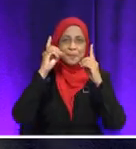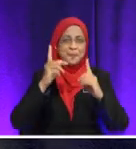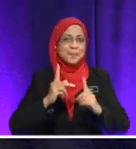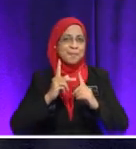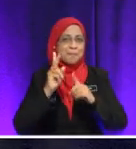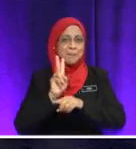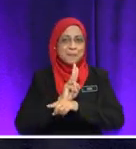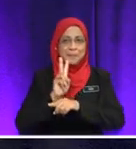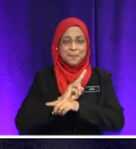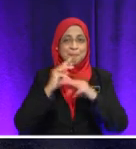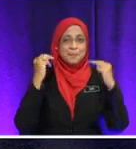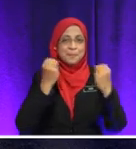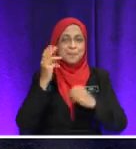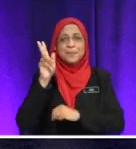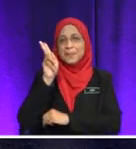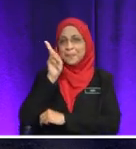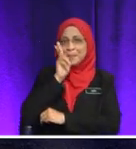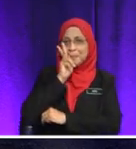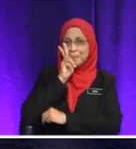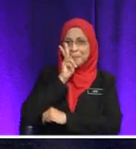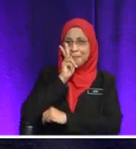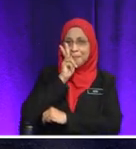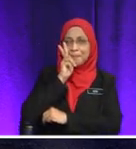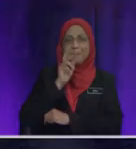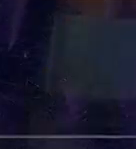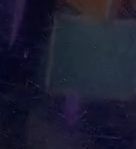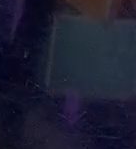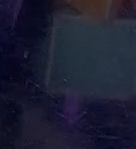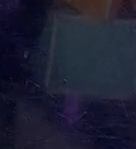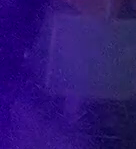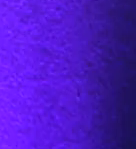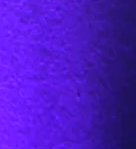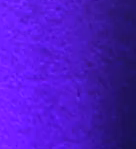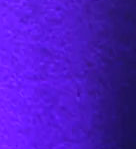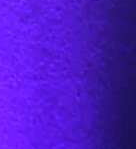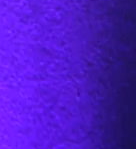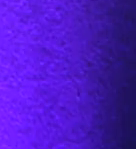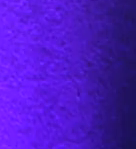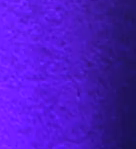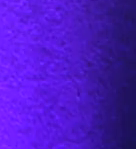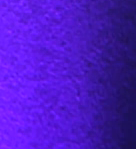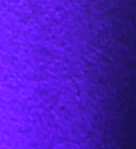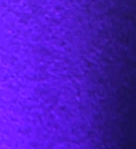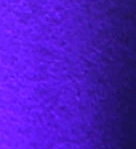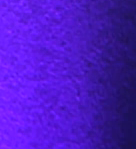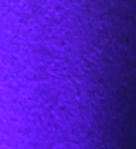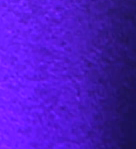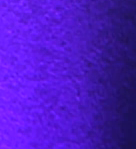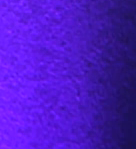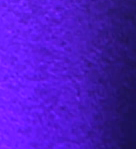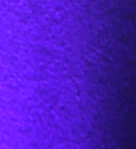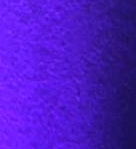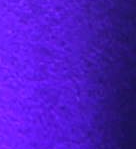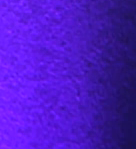pendidikan khas locational sembeling Merbabu Kedah selaku juru bahasa isyarat kita